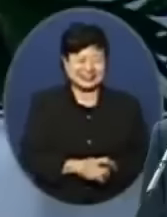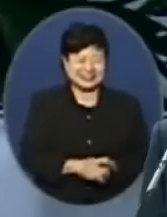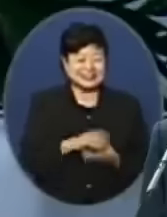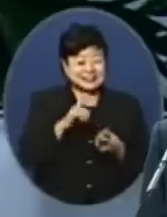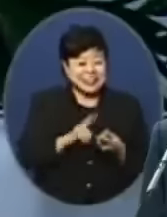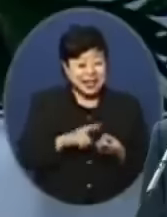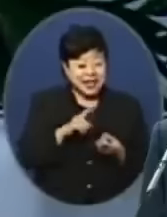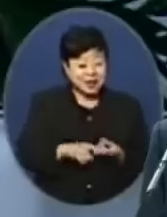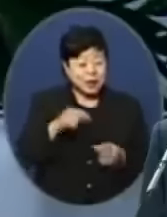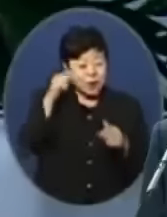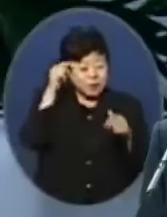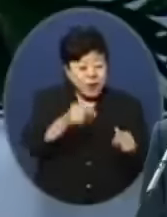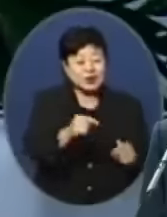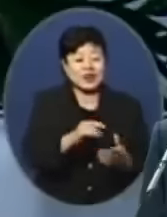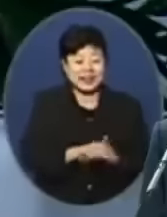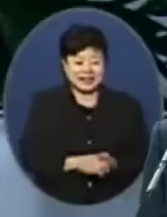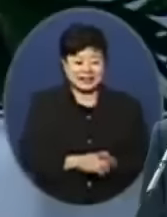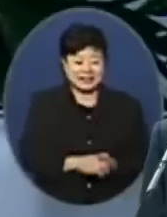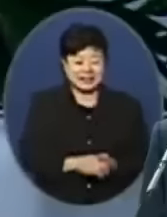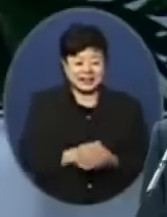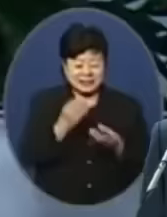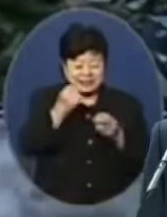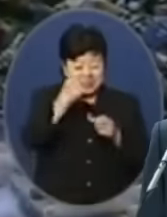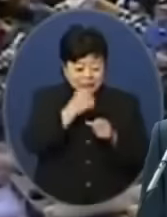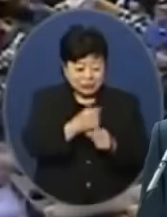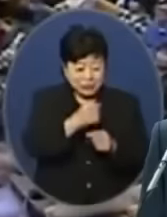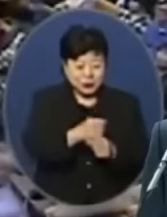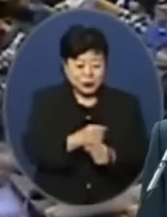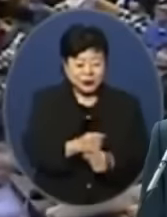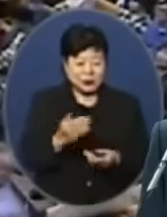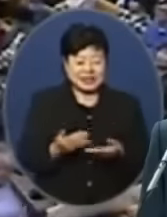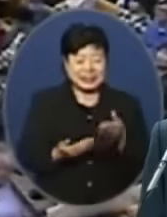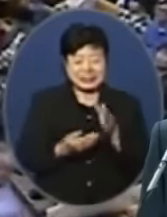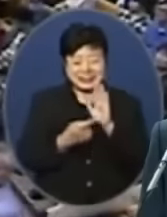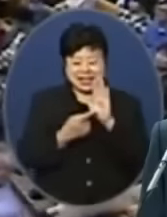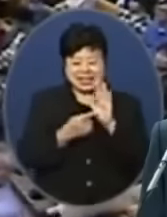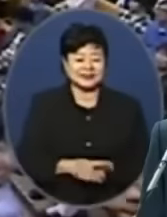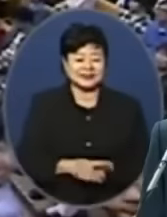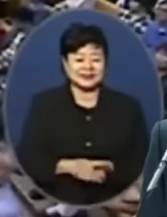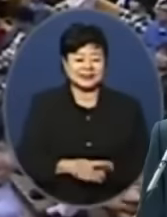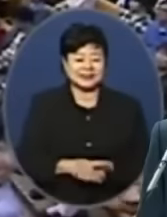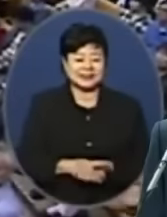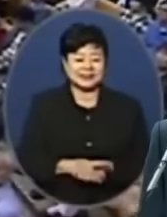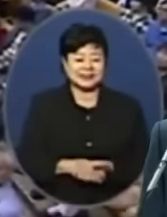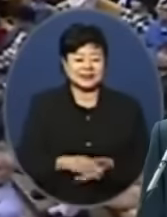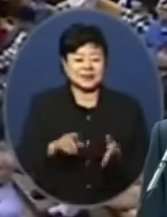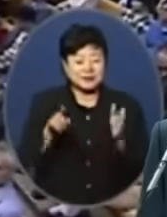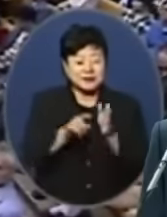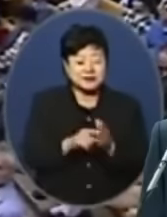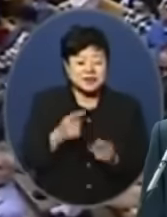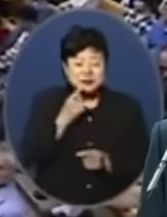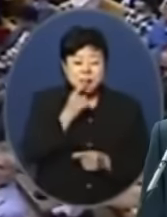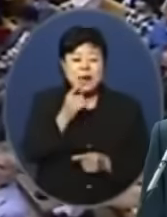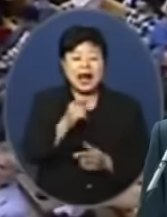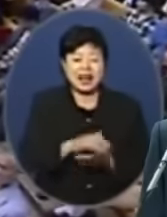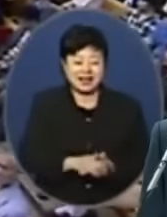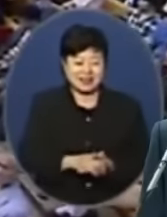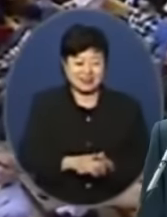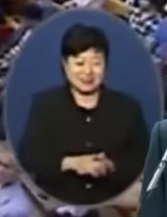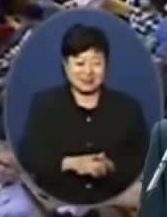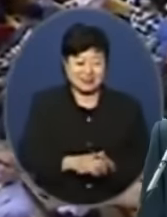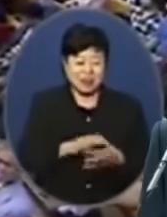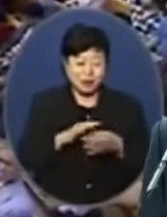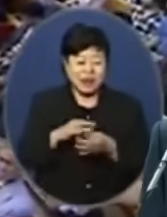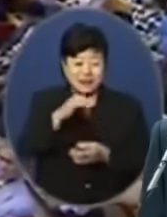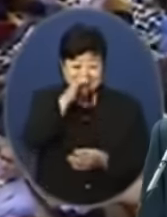그런 명령을 내리면 창조적인 역사가 일어나는 것입니다. 믿음은 입으로 말하는 것과 밀접한